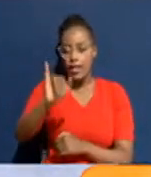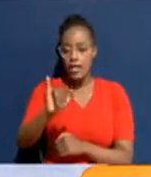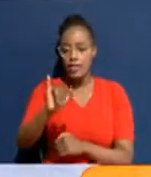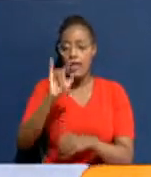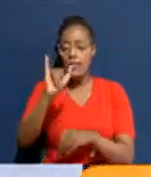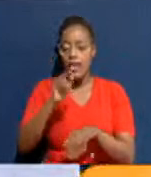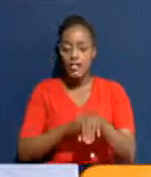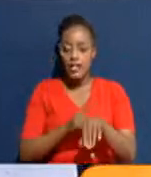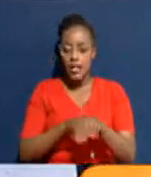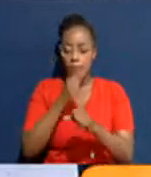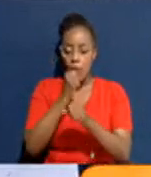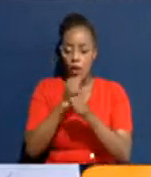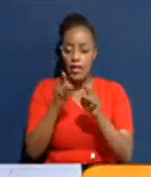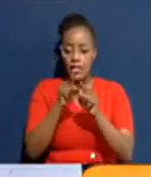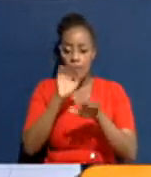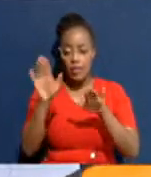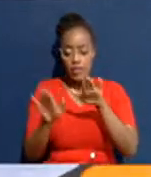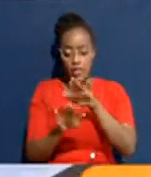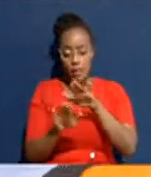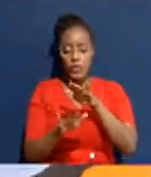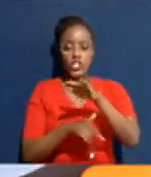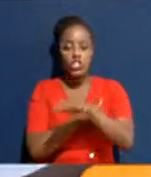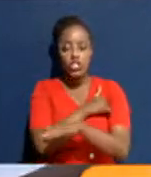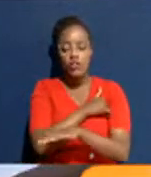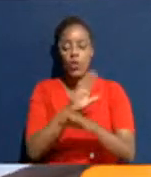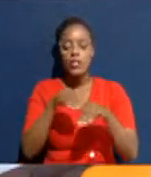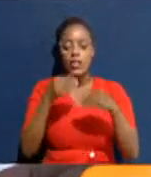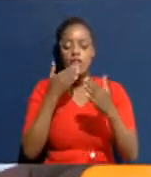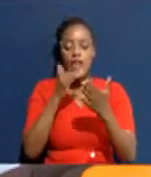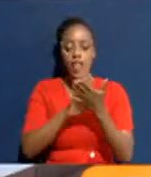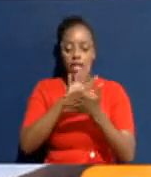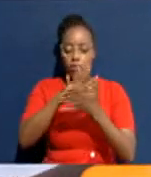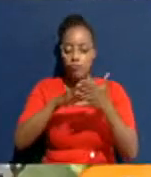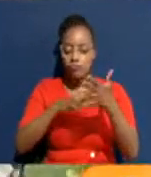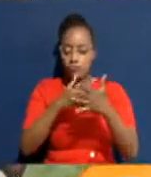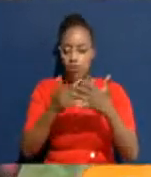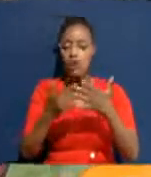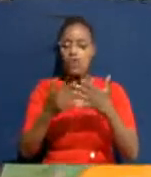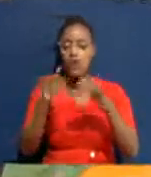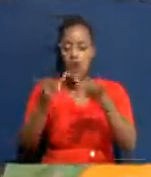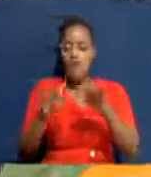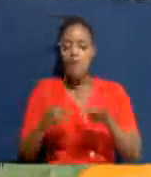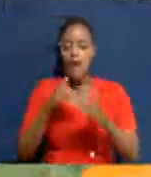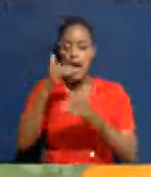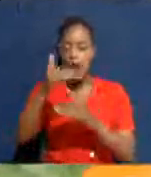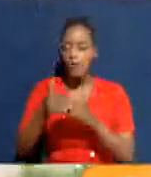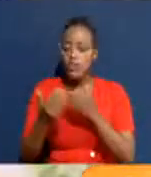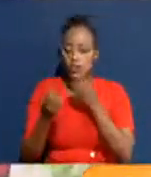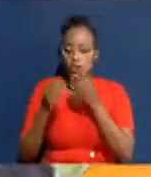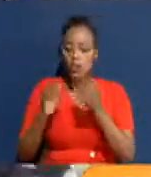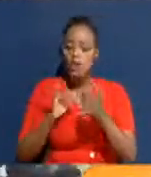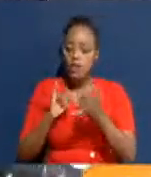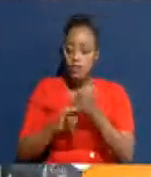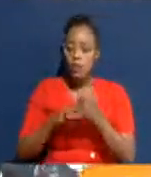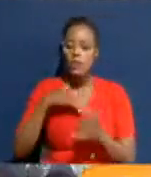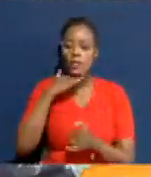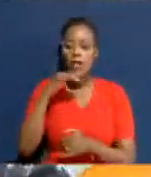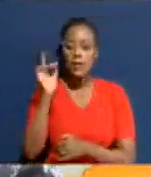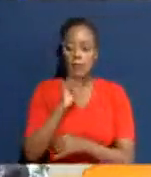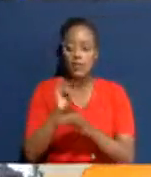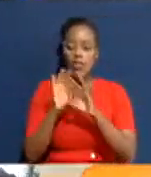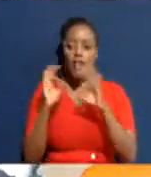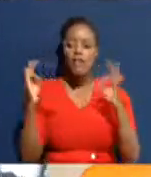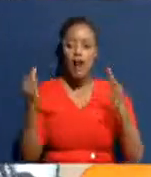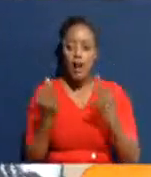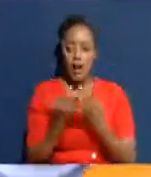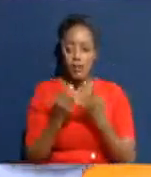Wakati huo akihudumu kama naibu chifu, alitoa barua hii ya maziko baada ya Silas kumwarifu mkewe amefariki. Familia